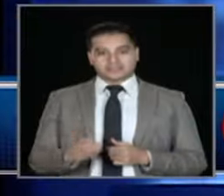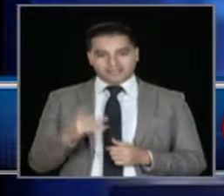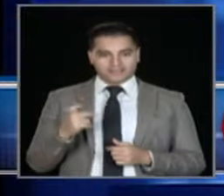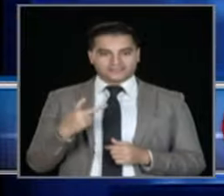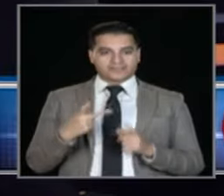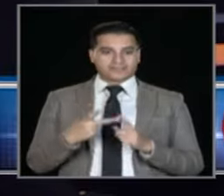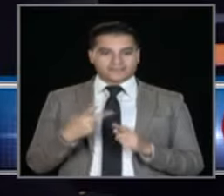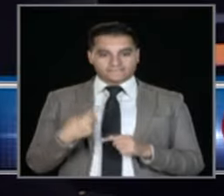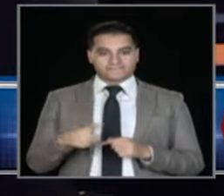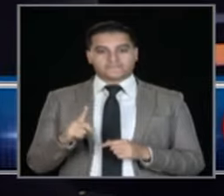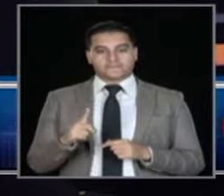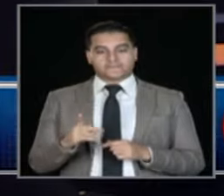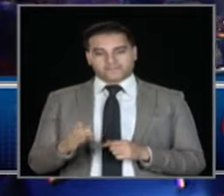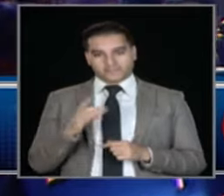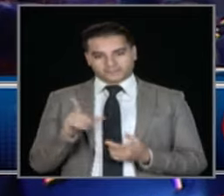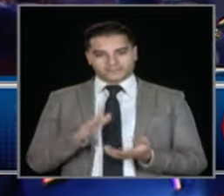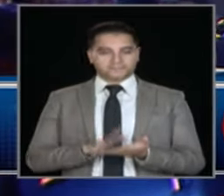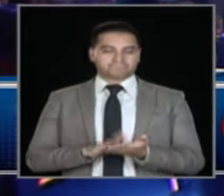الثاني.